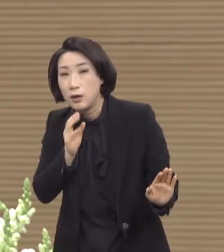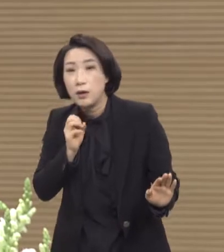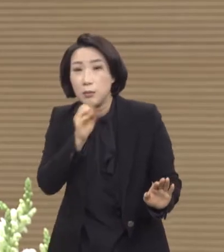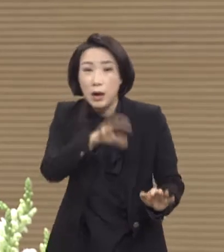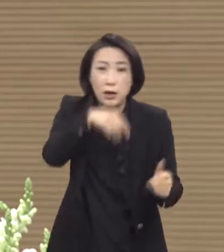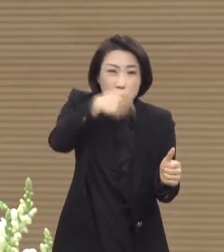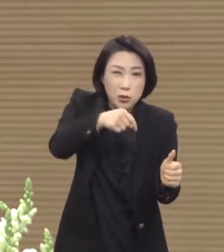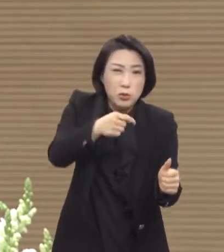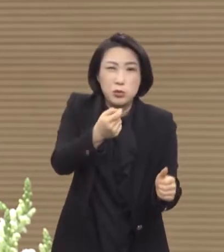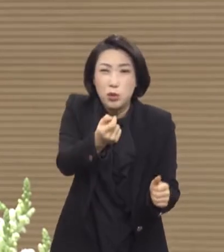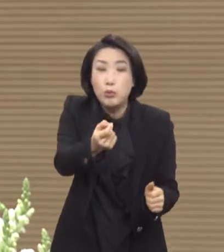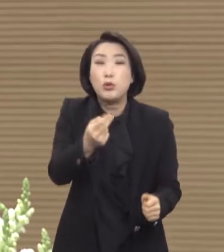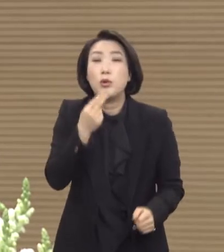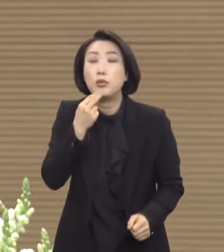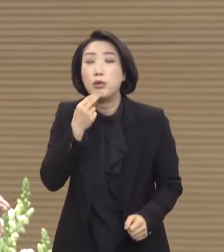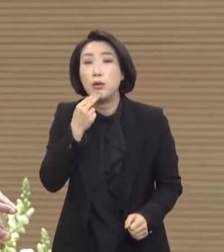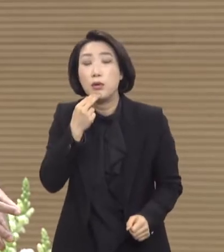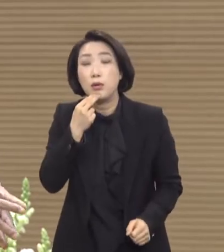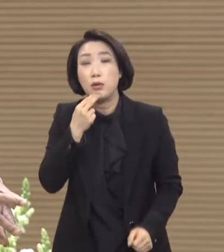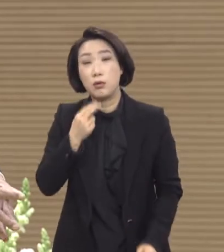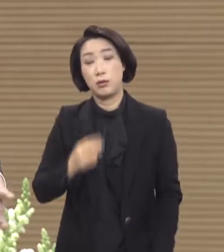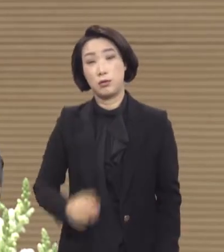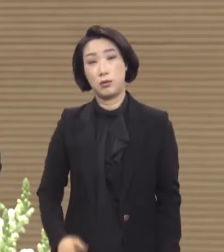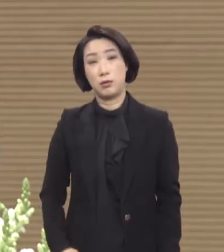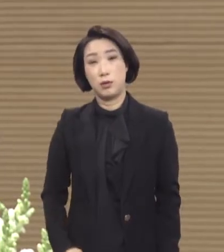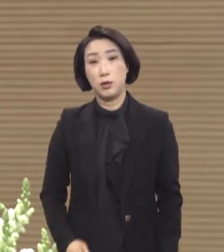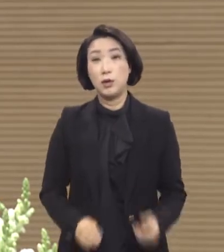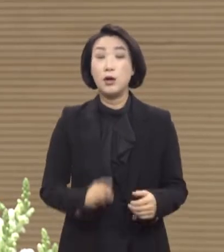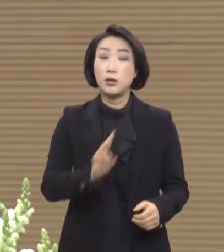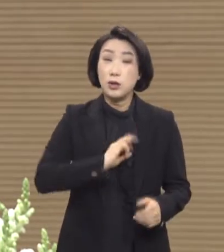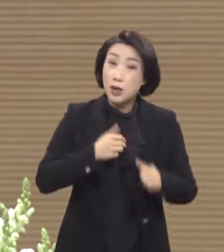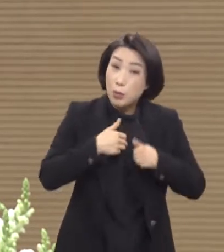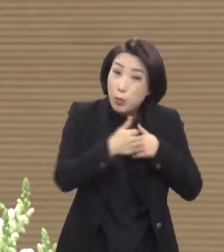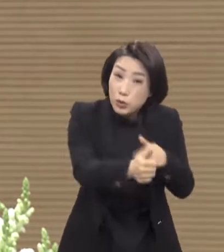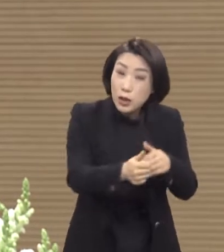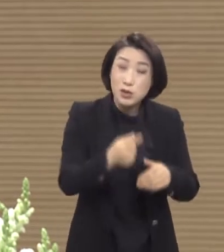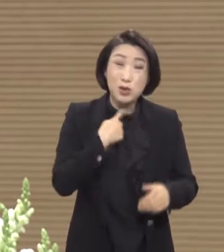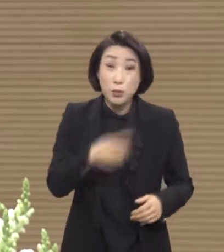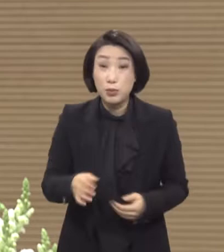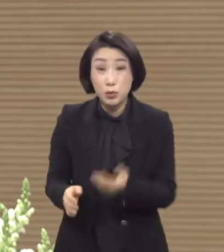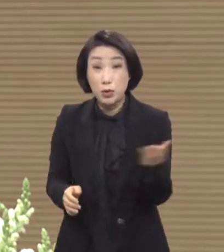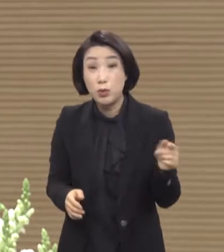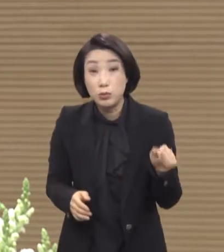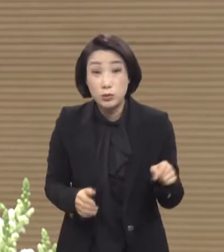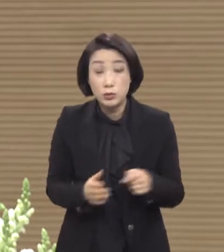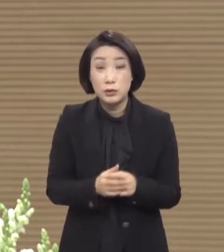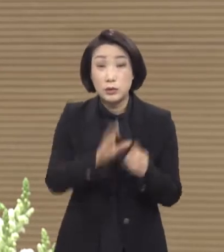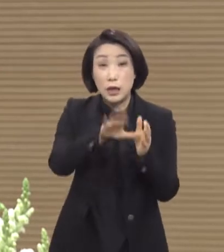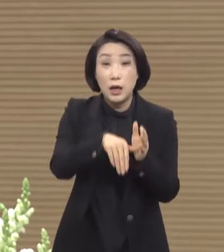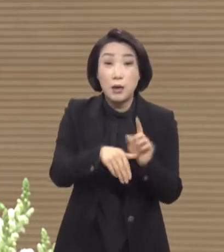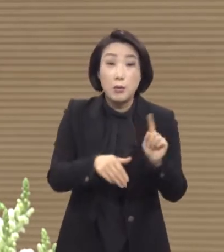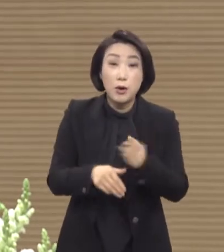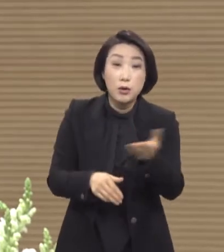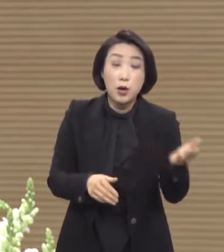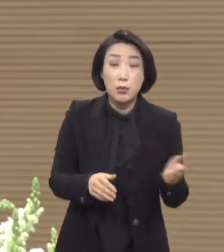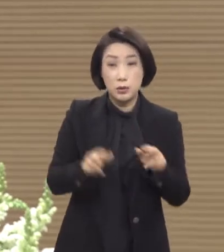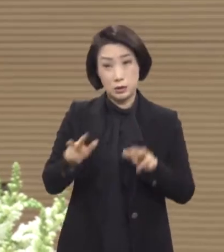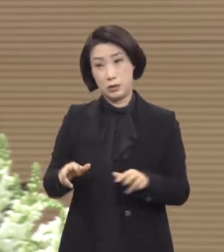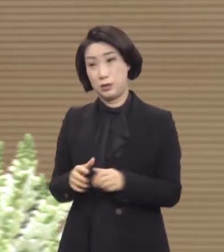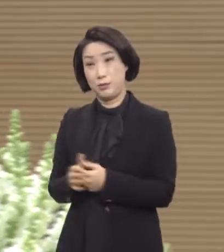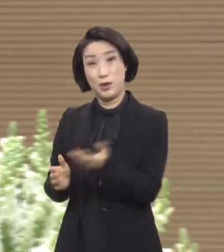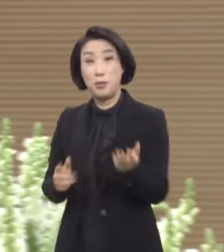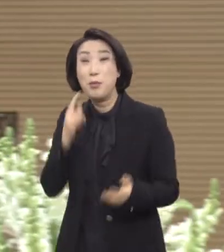말씀도 허신 사실이 없어요. 선지자를 보낸 사실이 없어요. 그때는